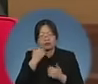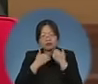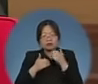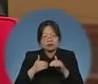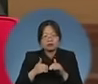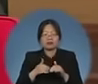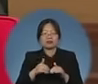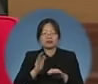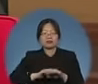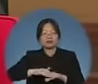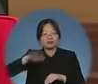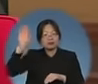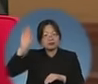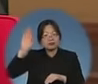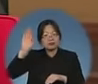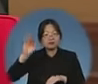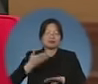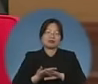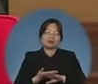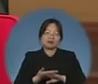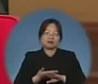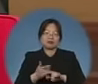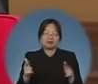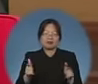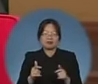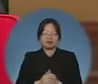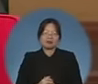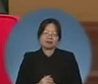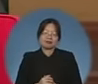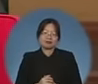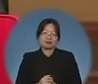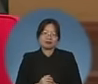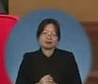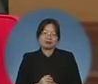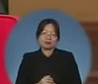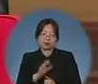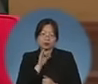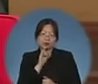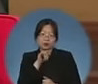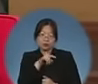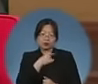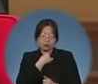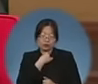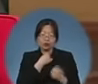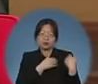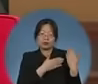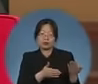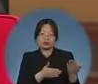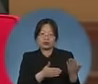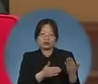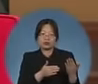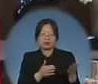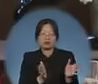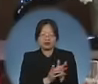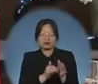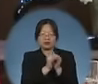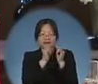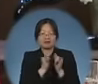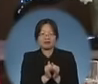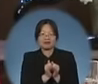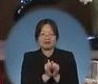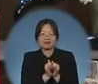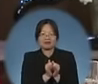누구의 손을 들어주느냐의 차이예요. 예, 근데 예. 디폴트로 아 그래 그럼 네가 하고 싶은 거 해. 그리고 아무런 뒤끝 없는 사회.